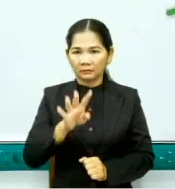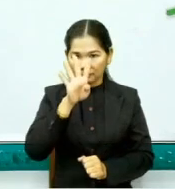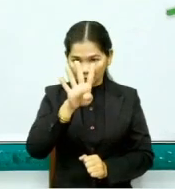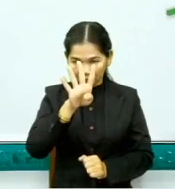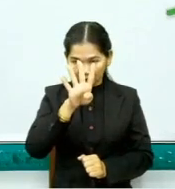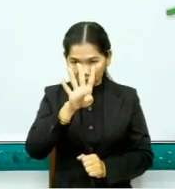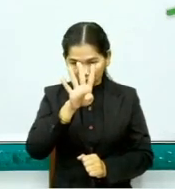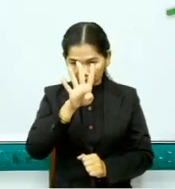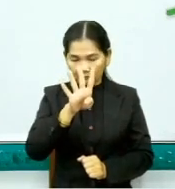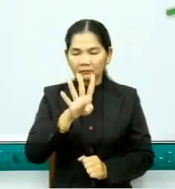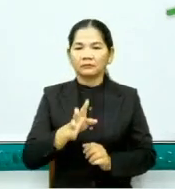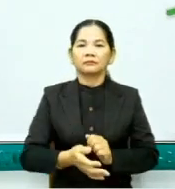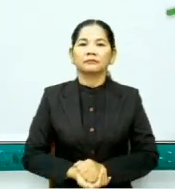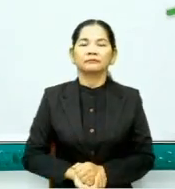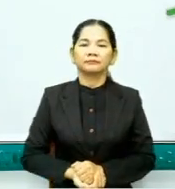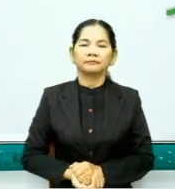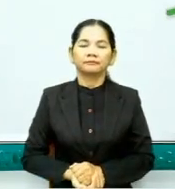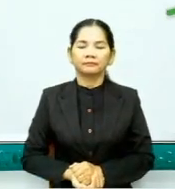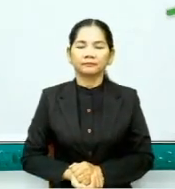bốn giang cử